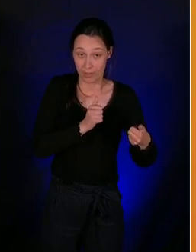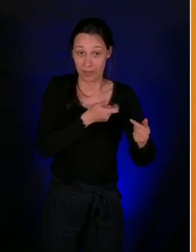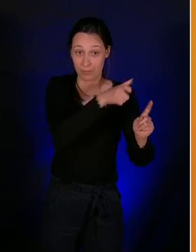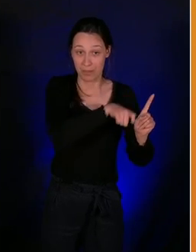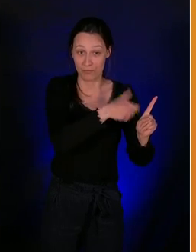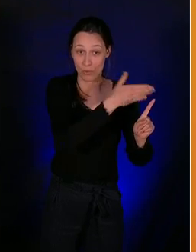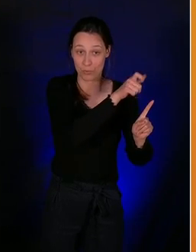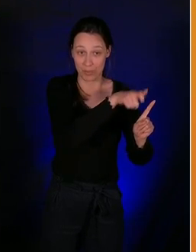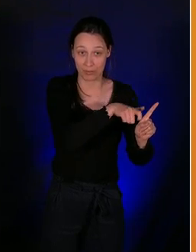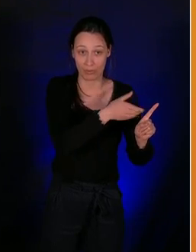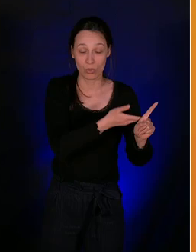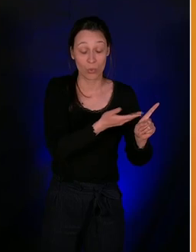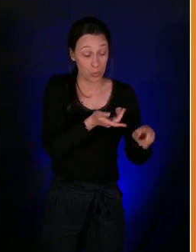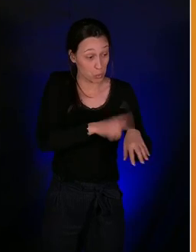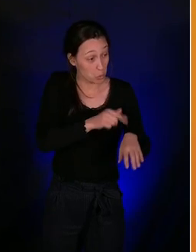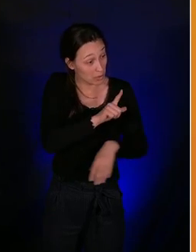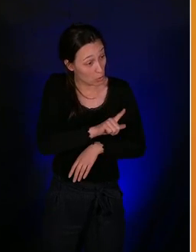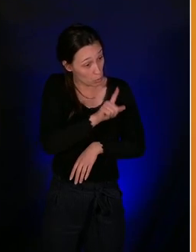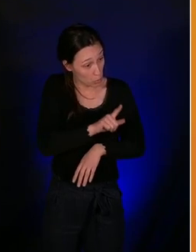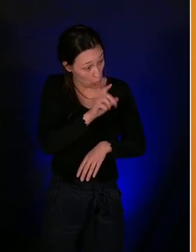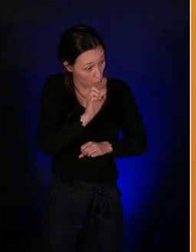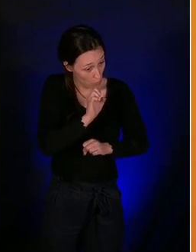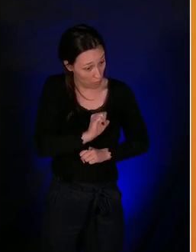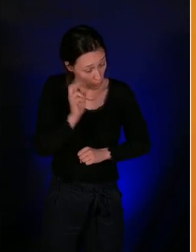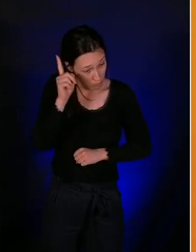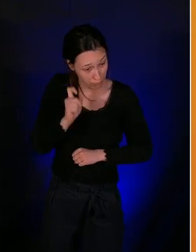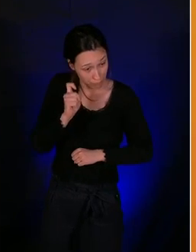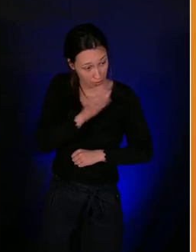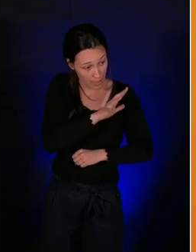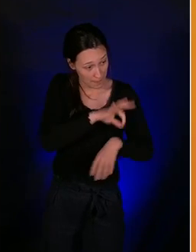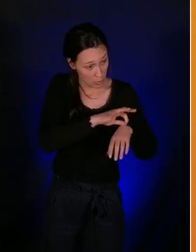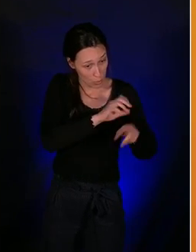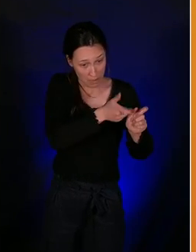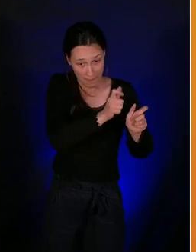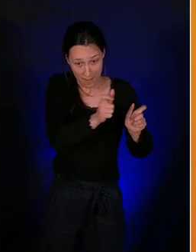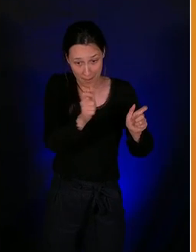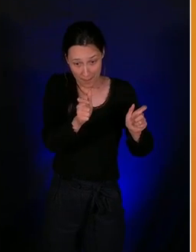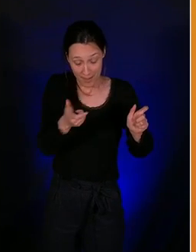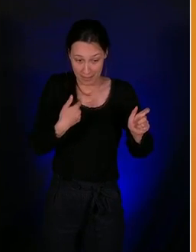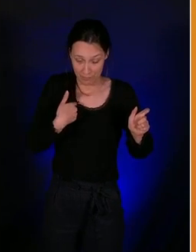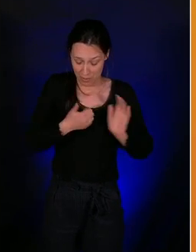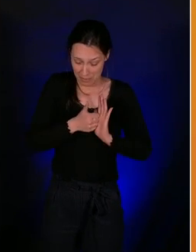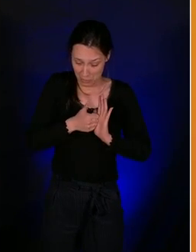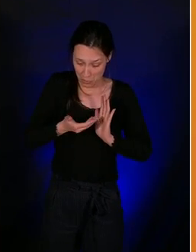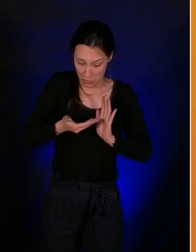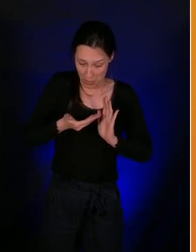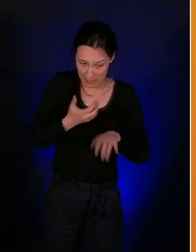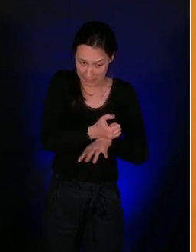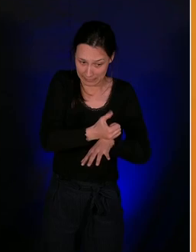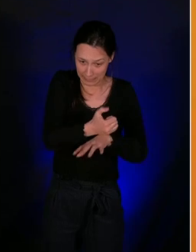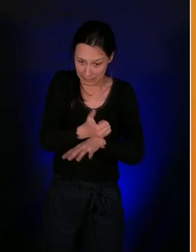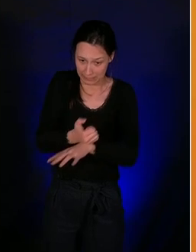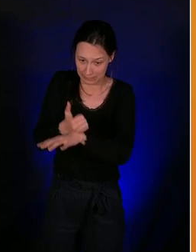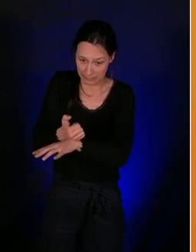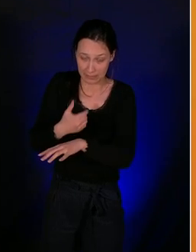amont. Donc tout de suite, Ludo, si tu veux bien commencer pour 5 minutes chacun, et j'aurai la lourde tâche de garder le temps, et je serai intraitable là-dessus, parce qu'il faut que les